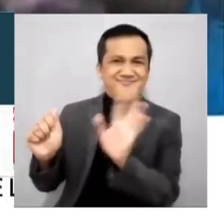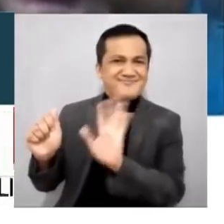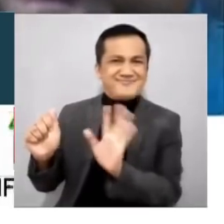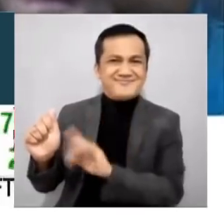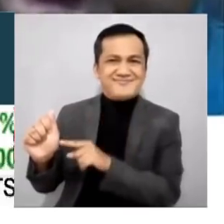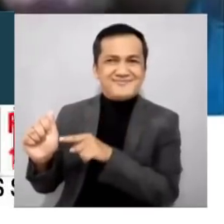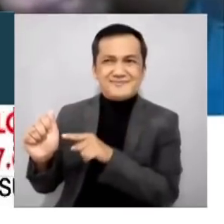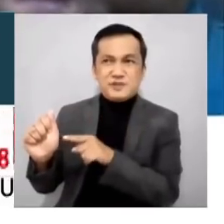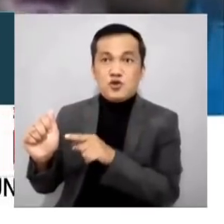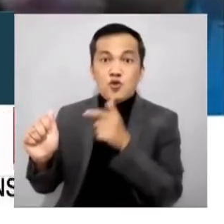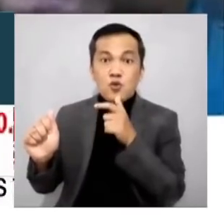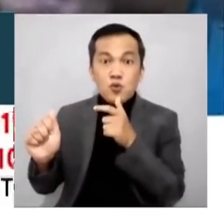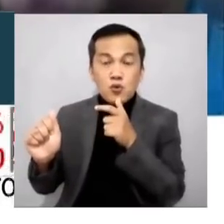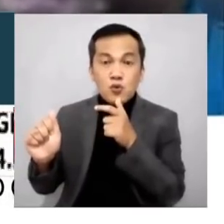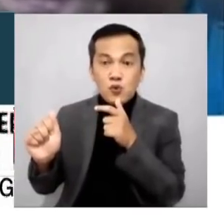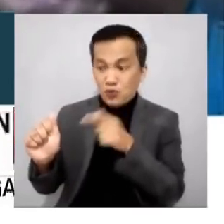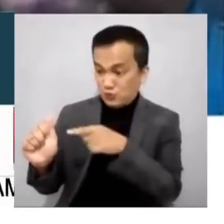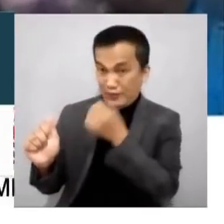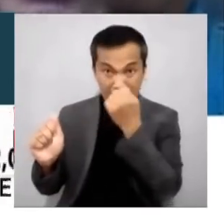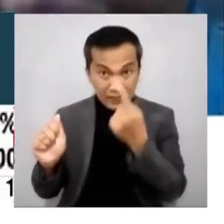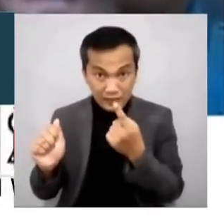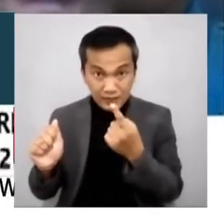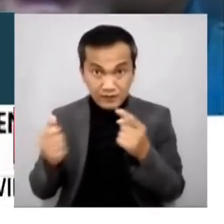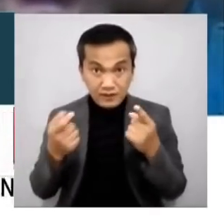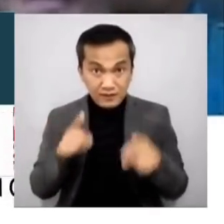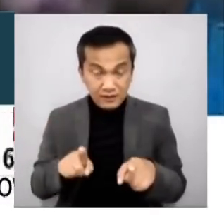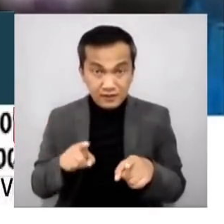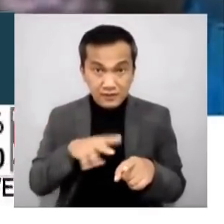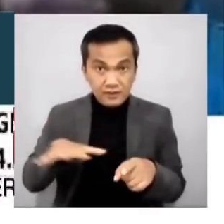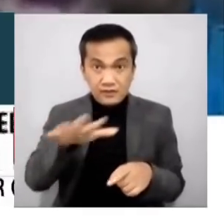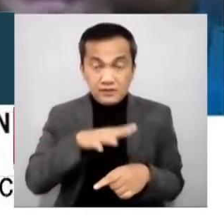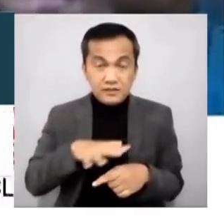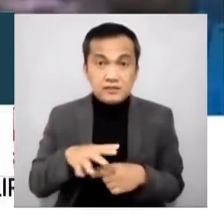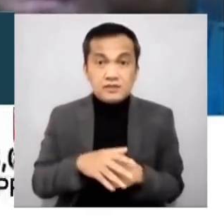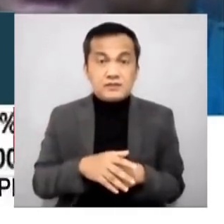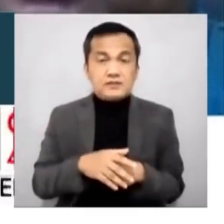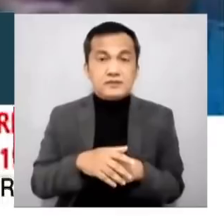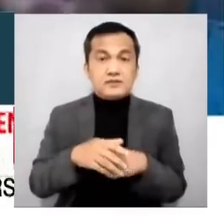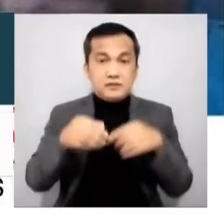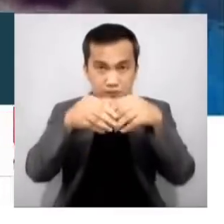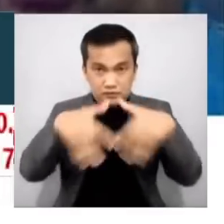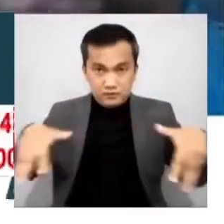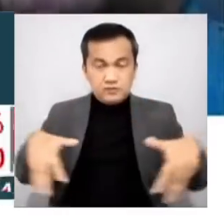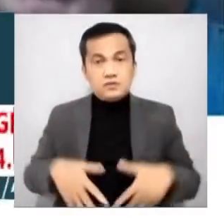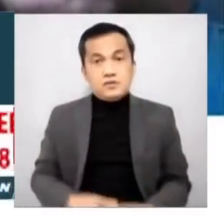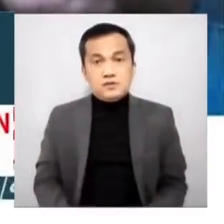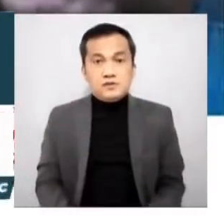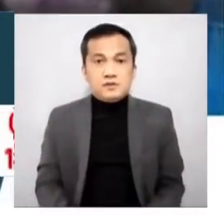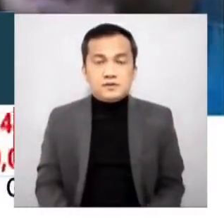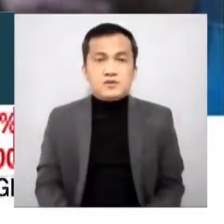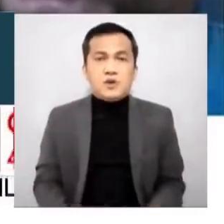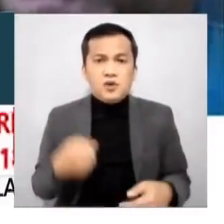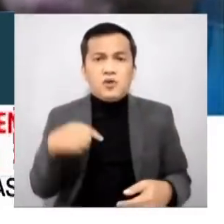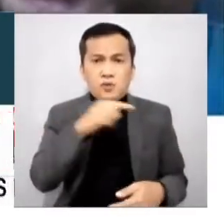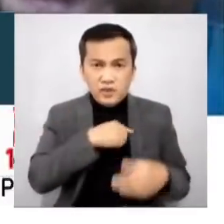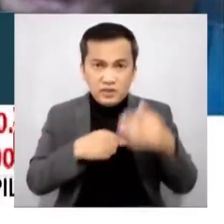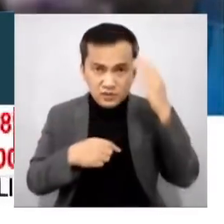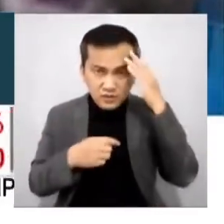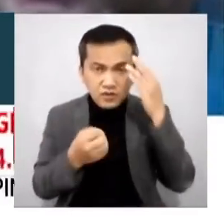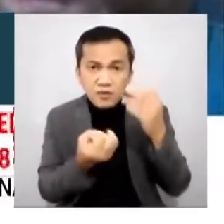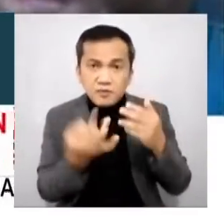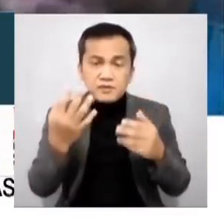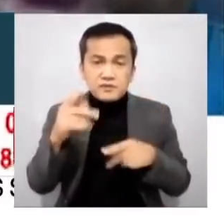who understand what's happening to our constituents. We know how many people are